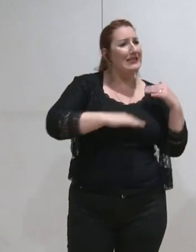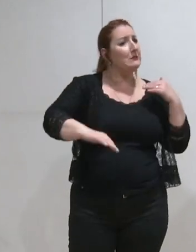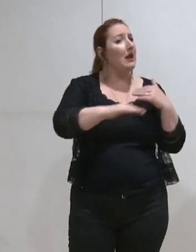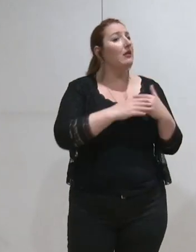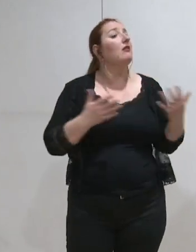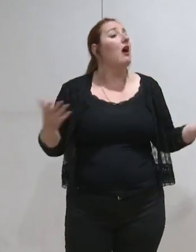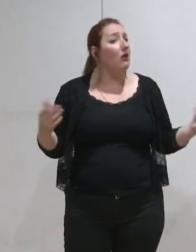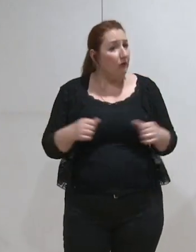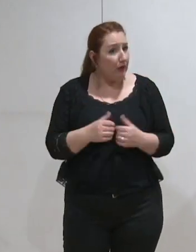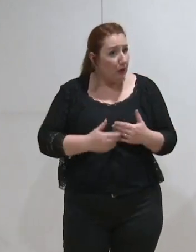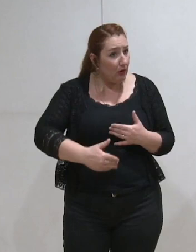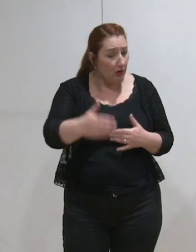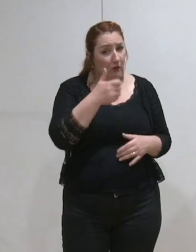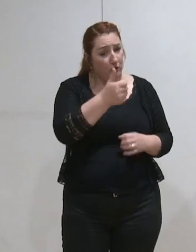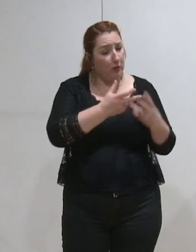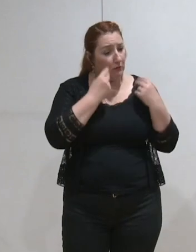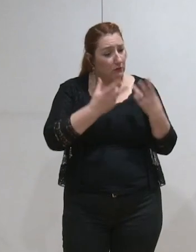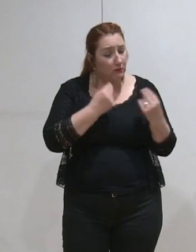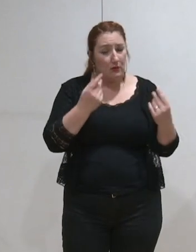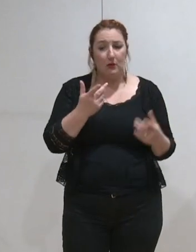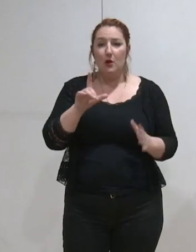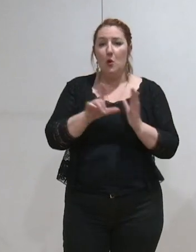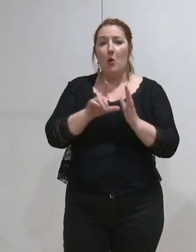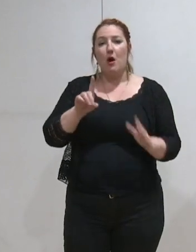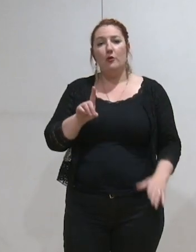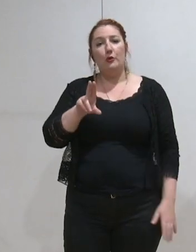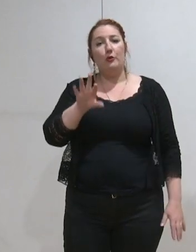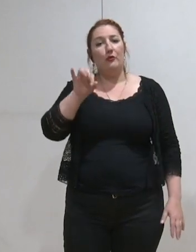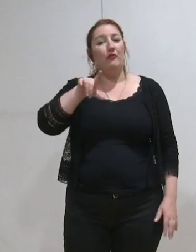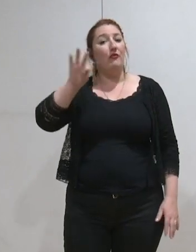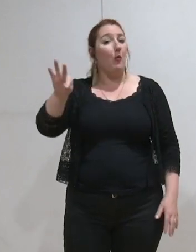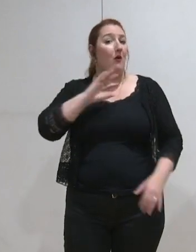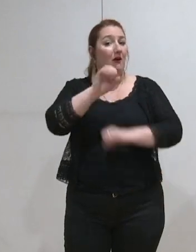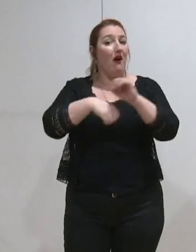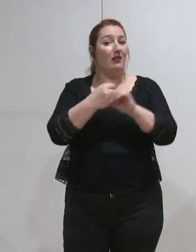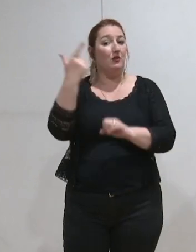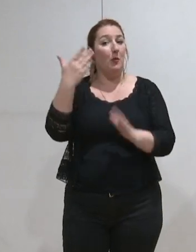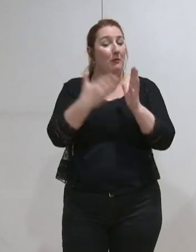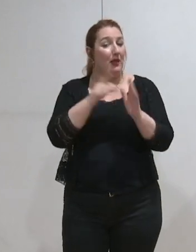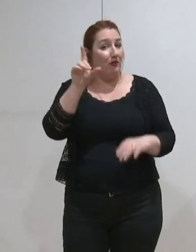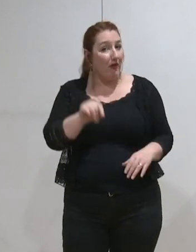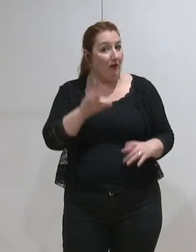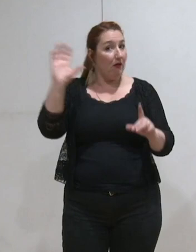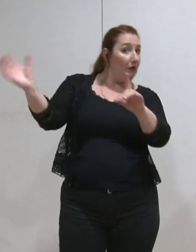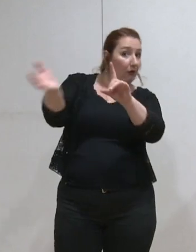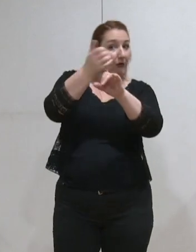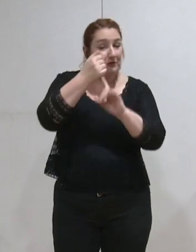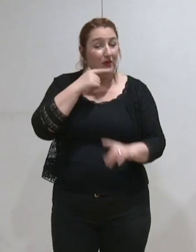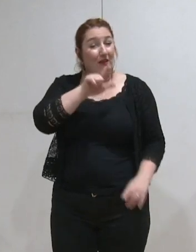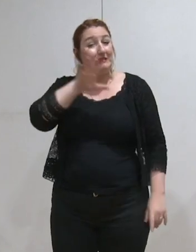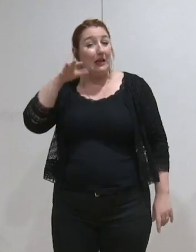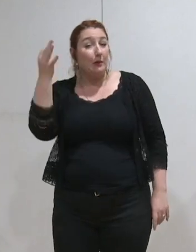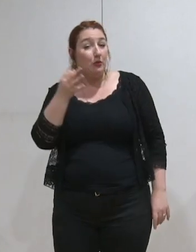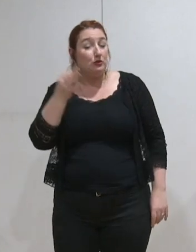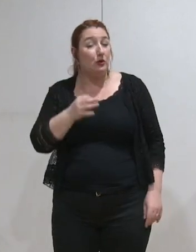vous-même pour atteindre les objectifs de la loi du flot en 2020 c'est-à-dire 25 % de logement sociaux à l'échelle de